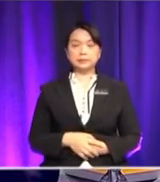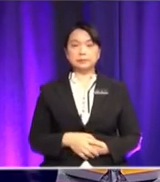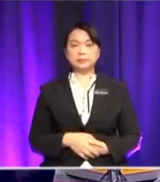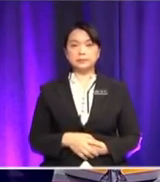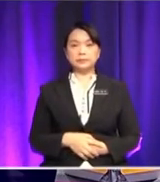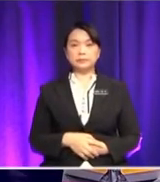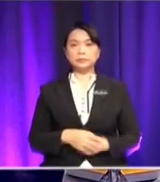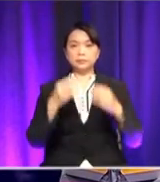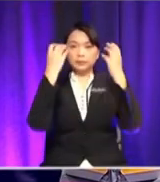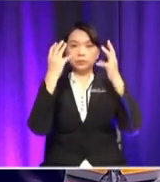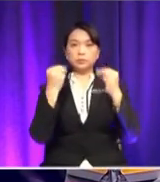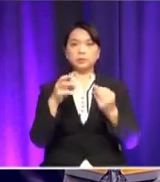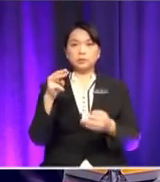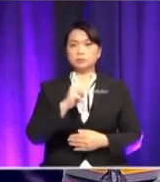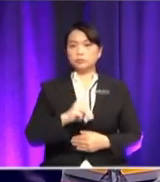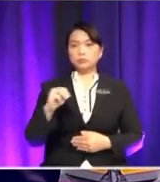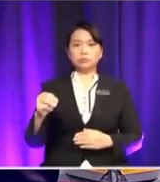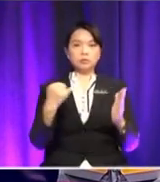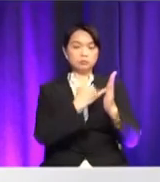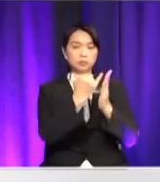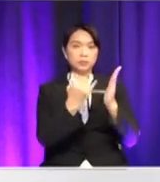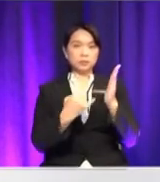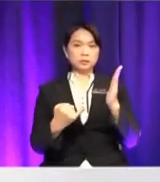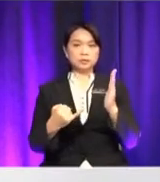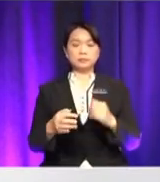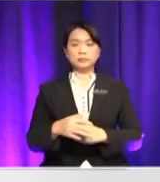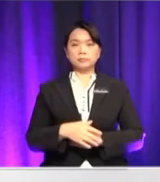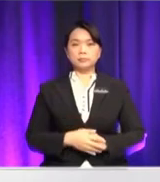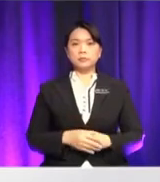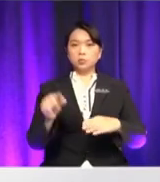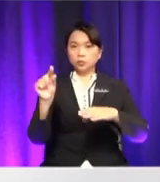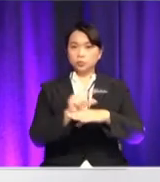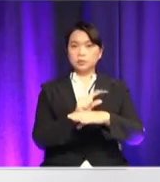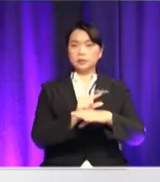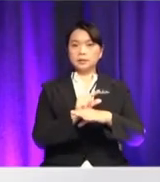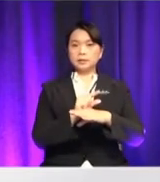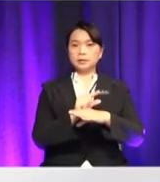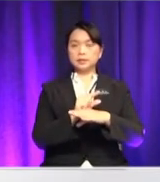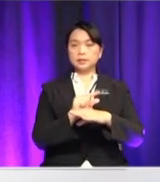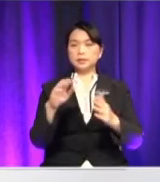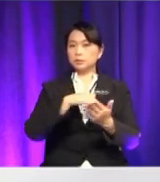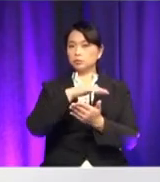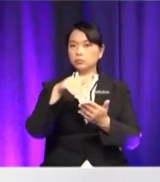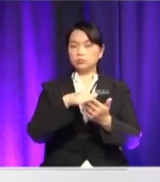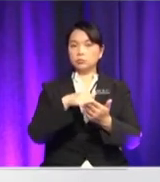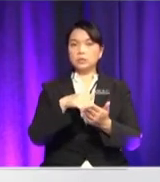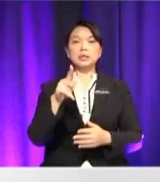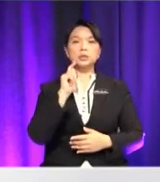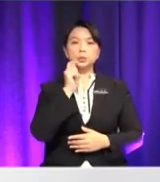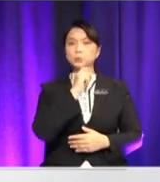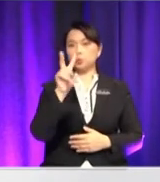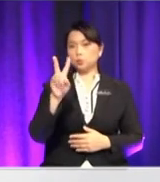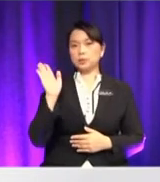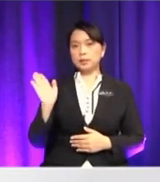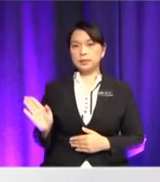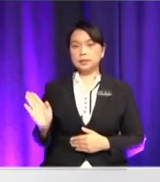sayurnya awal lukis Oke saya dakwah lukis pintu gelas 143 gunakan aplikasi pintu glansa kembar dul keren petugas